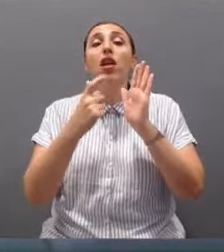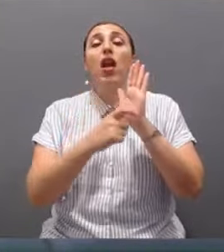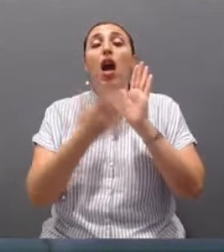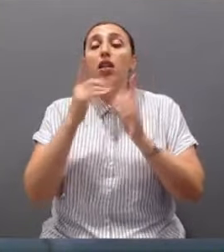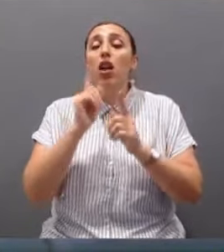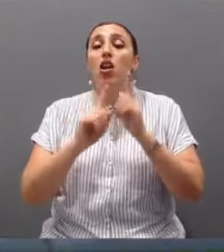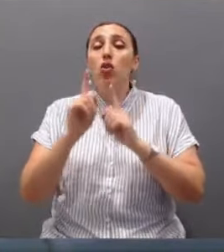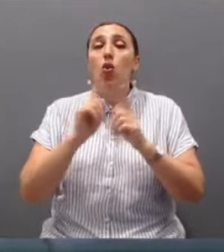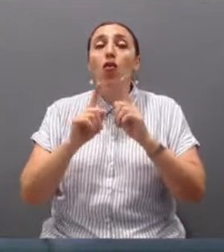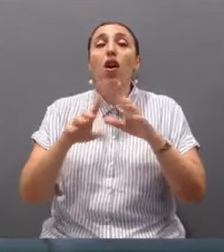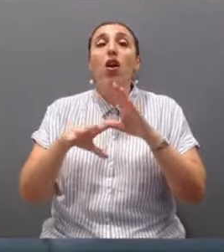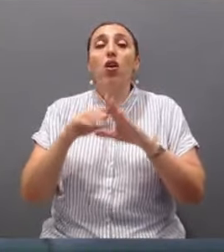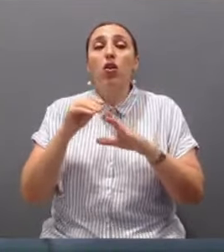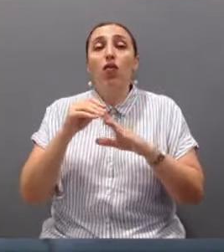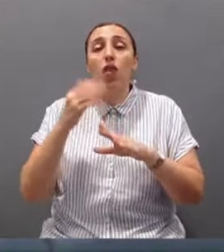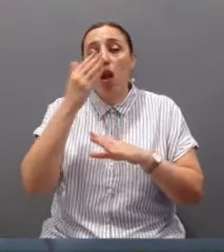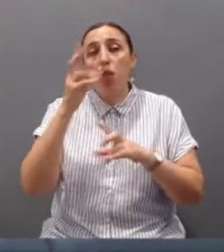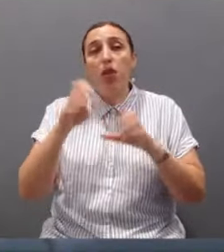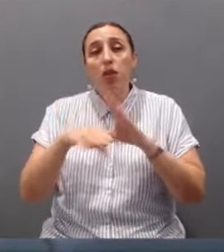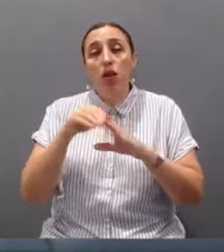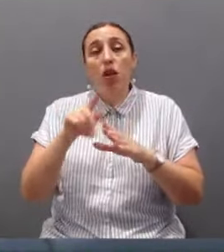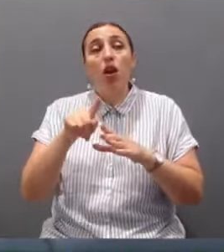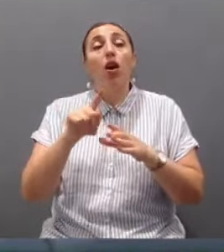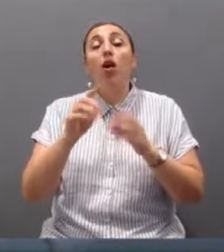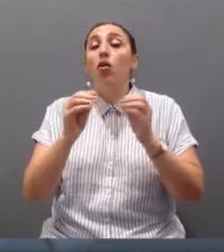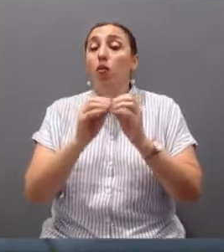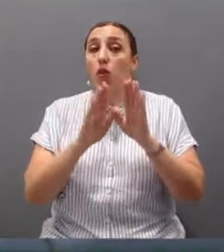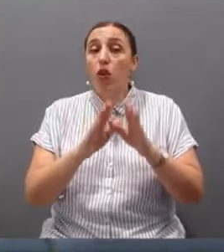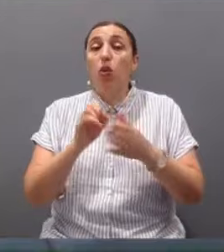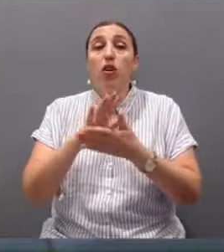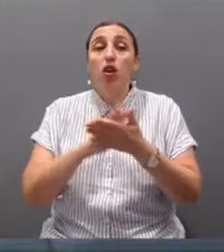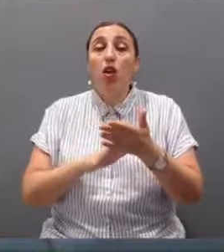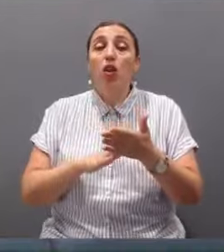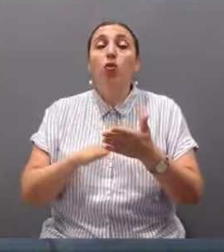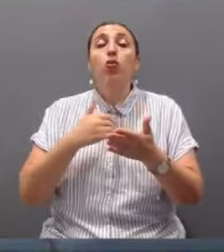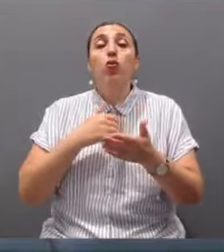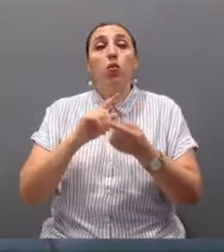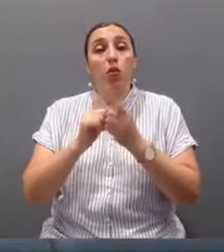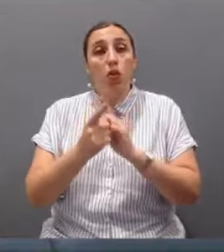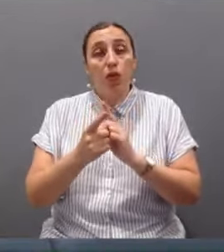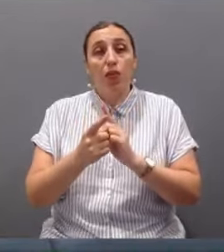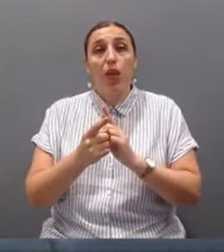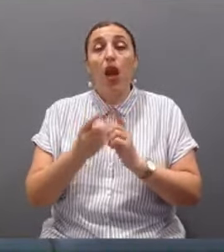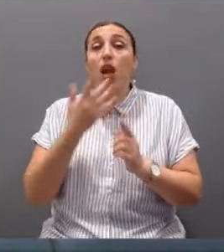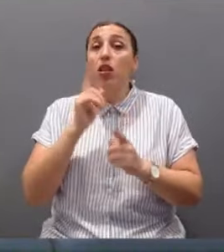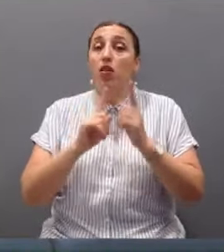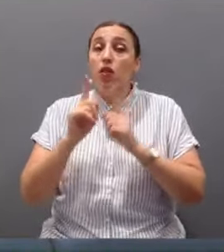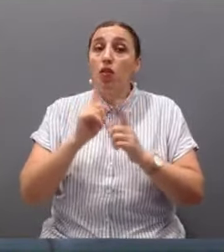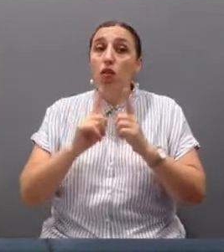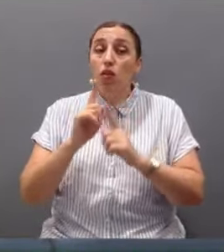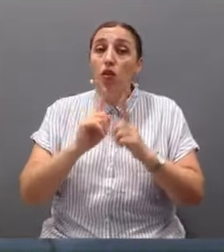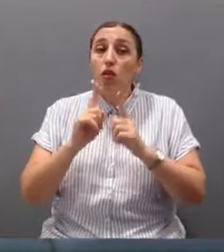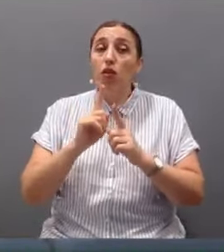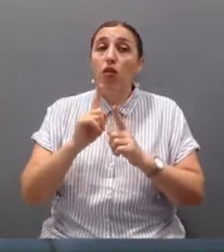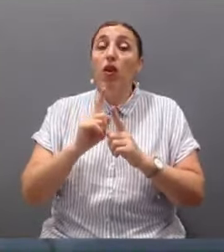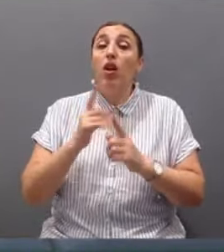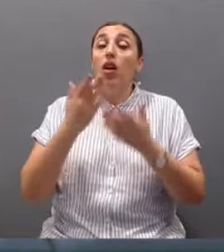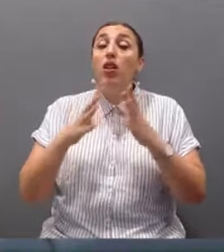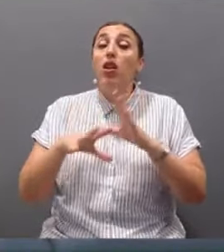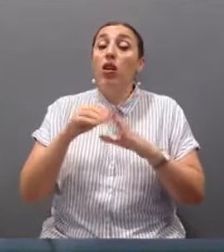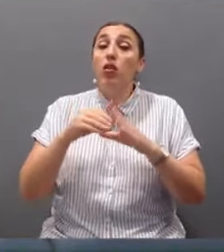ազգային ժողովը ընտրվում է համաստական տրակարգով, դա փոխվում է, դա մնում է, շարունակությունը փոխվում է։ Եթե հետևյալ կերպ, ազգային ժողովը ձևավորված չի համարվում,